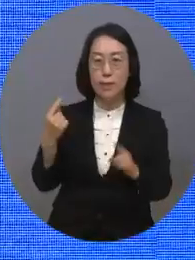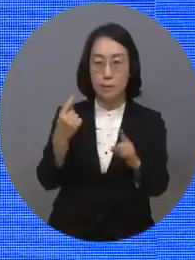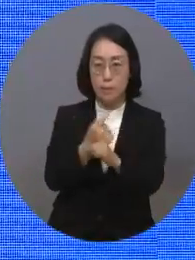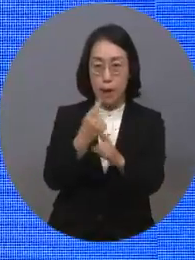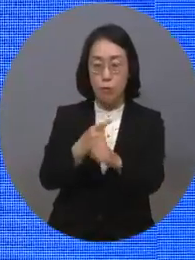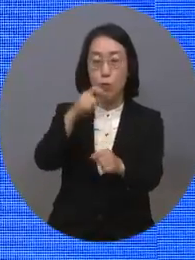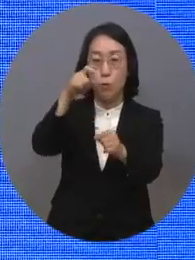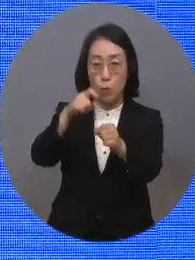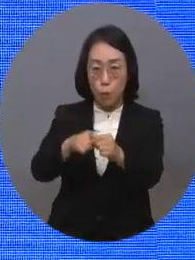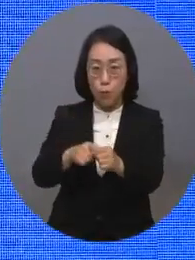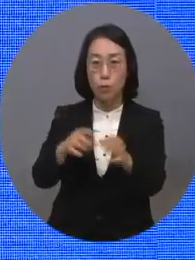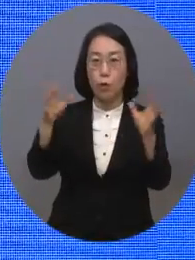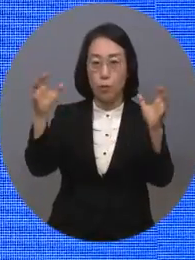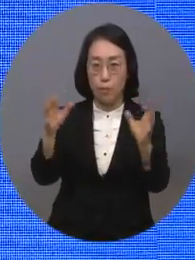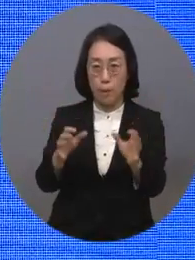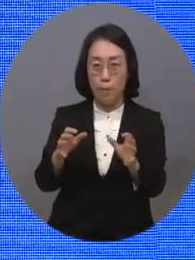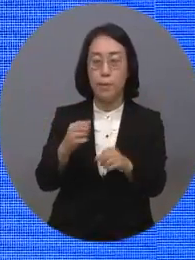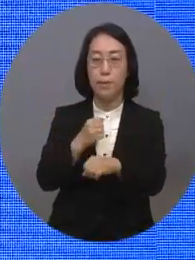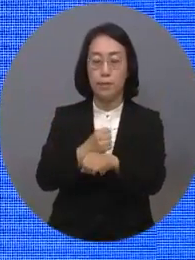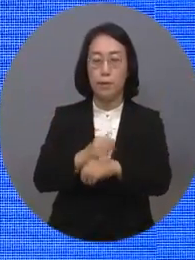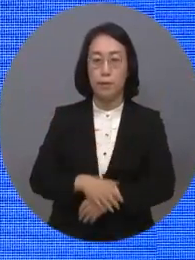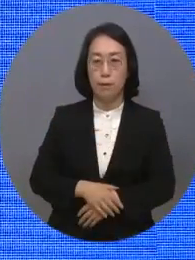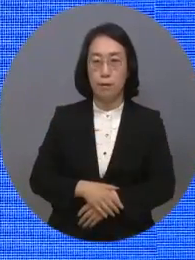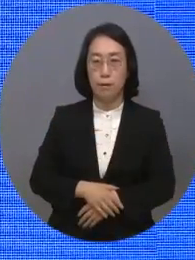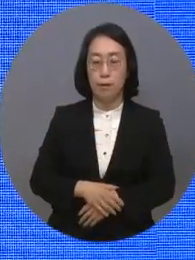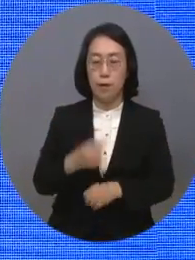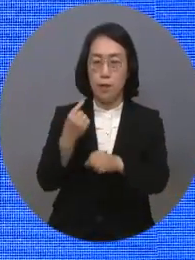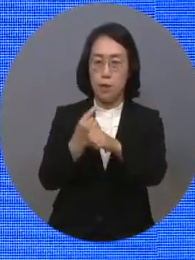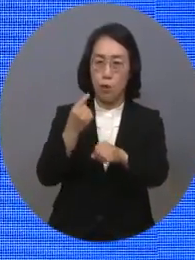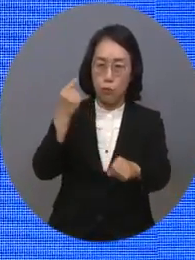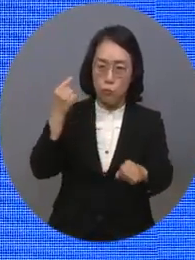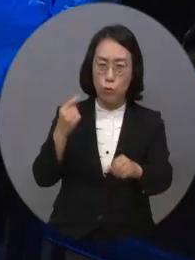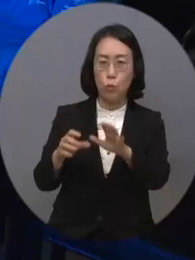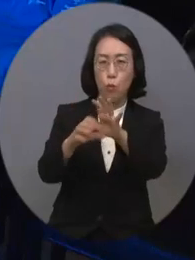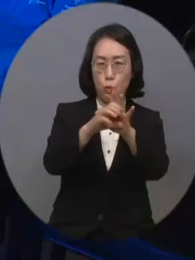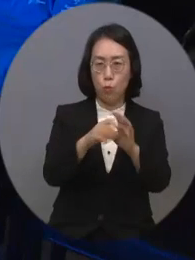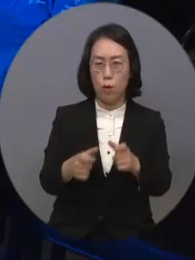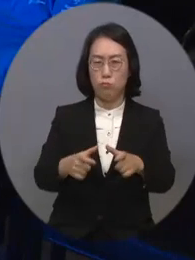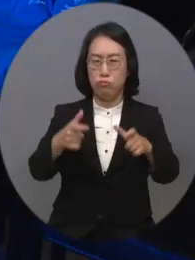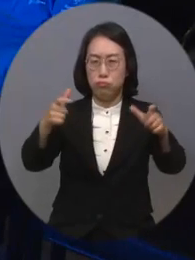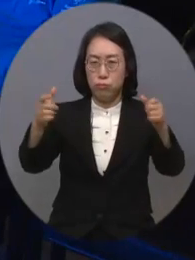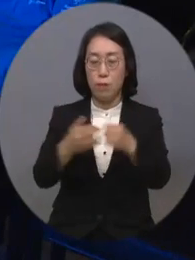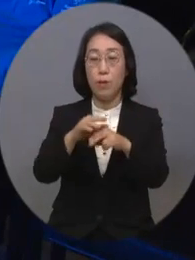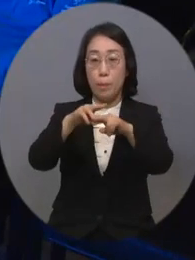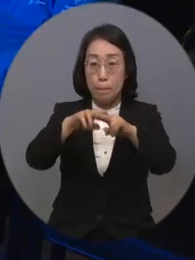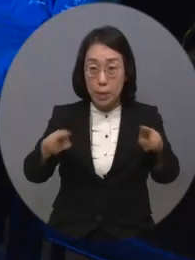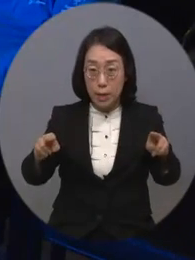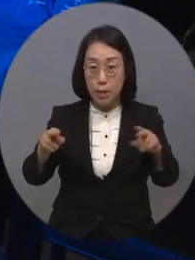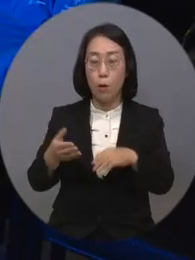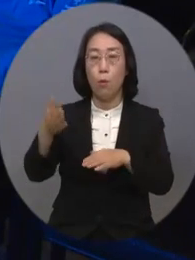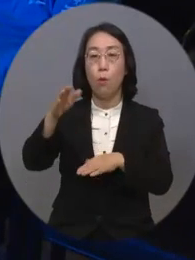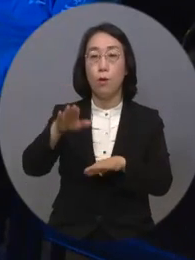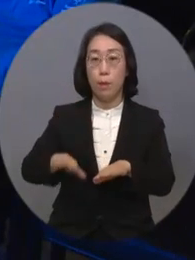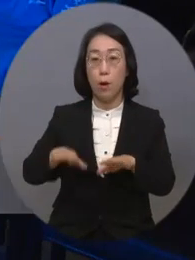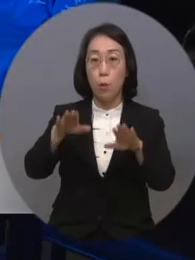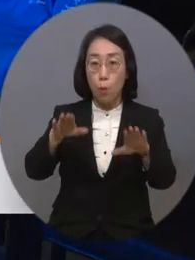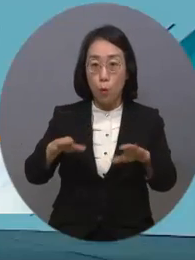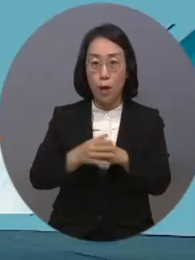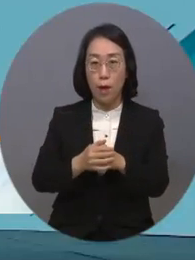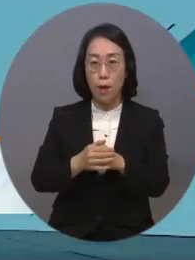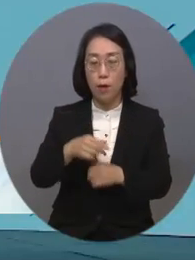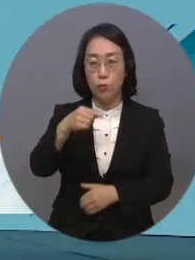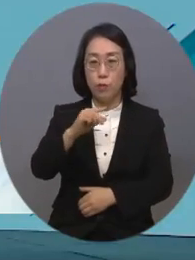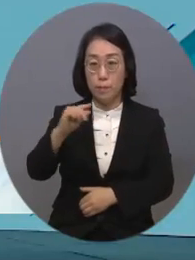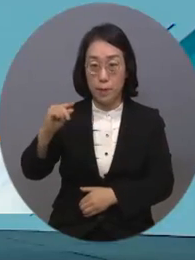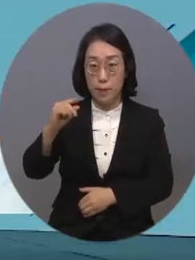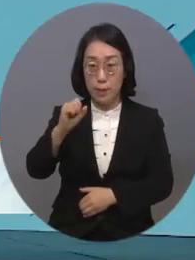위해 마련된 행사입니다. 지난해는 코로나19 확산으로 대회가 취소됐으나 올해는 대회기간 GPS